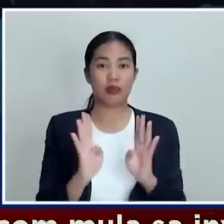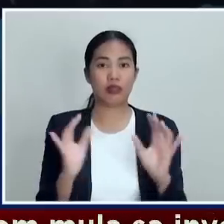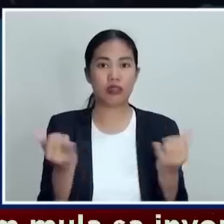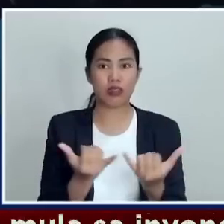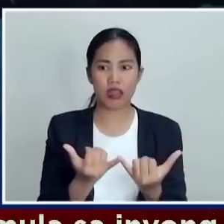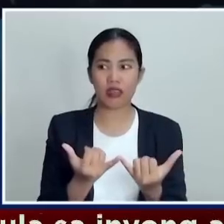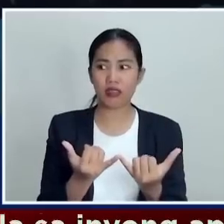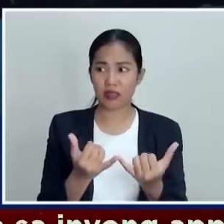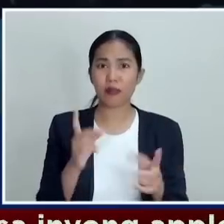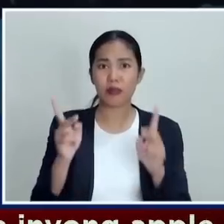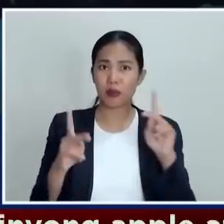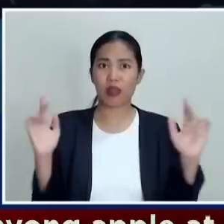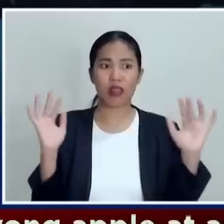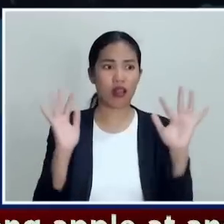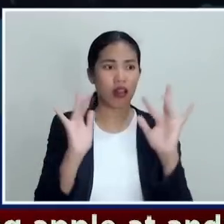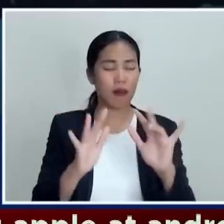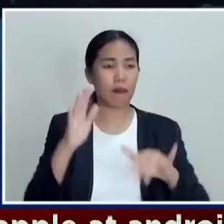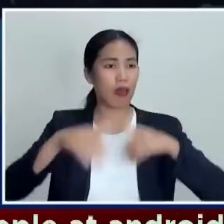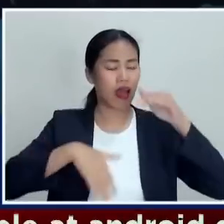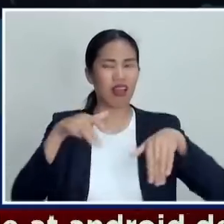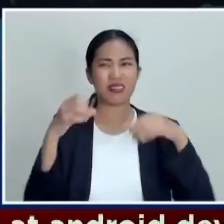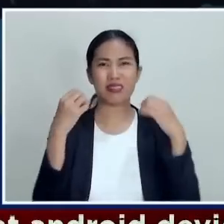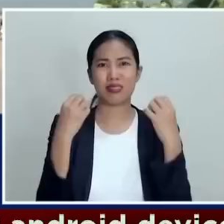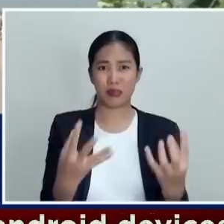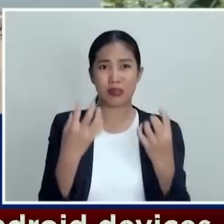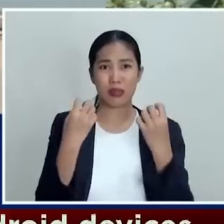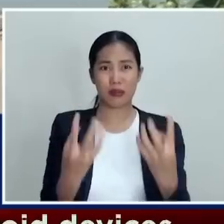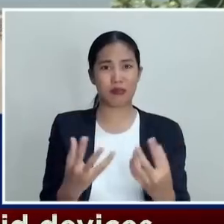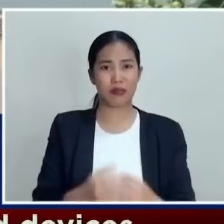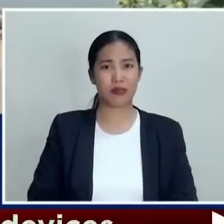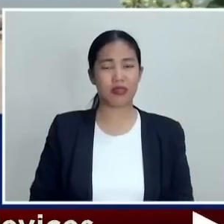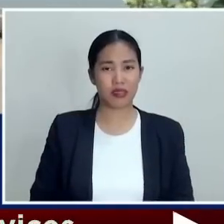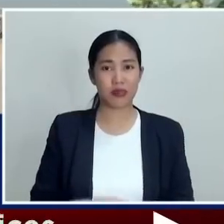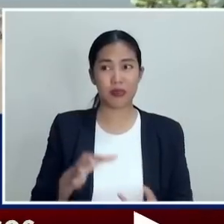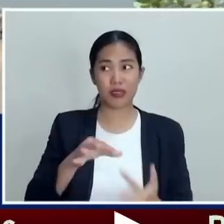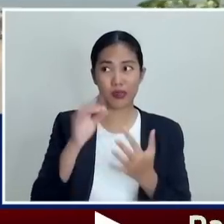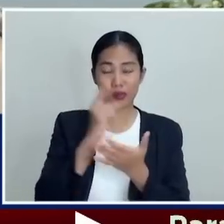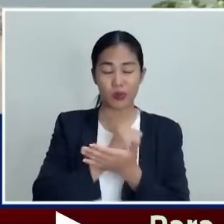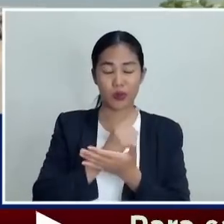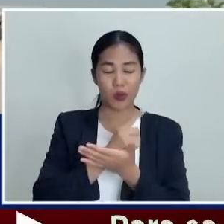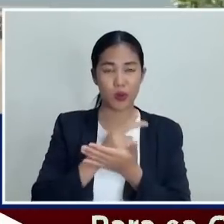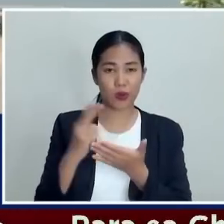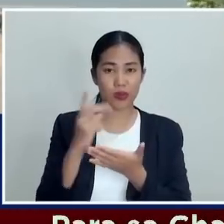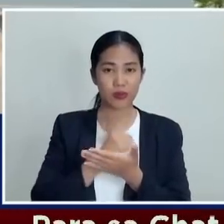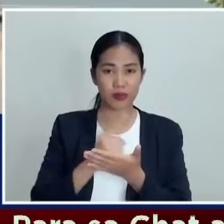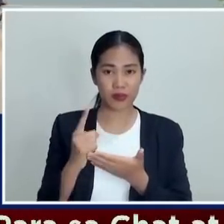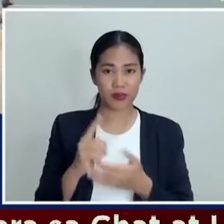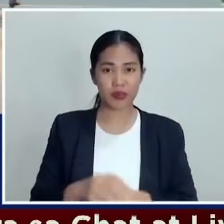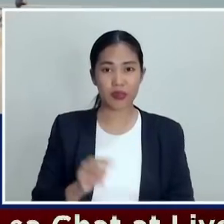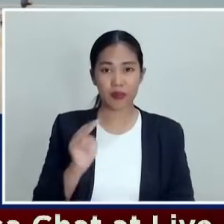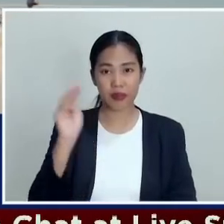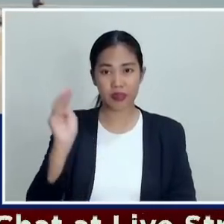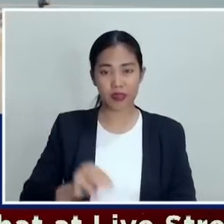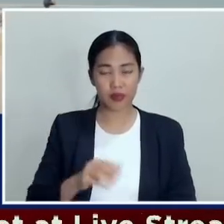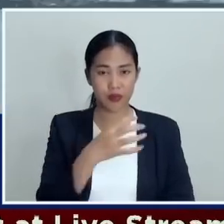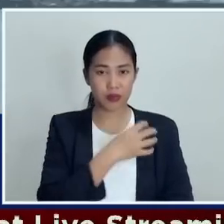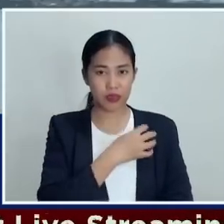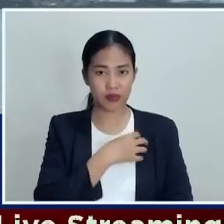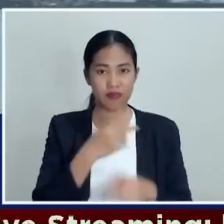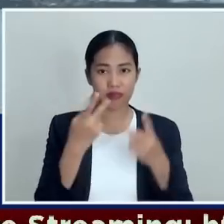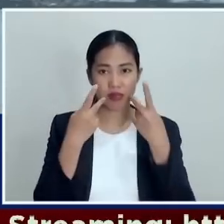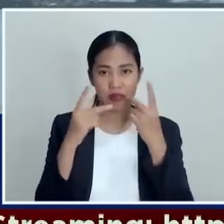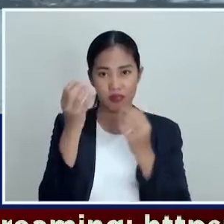dyan. Dami. Kalaro na pagmahal na araw. Ayon sa Manila Police District Public Information